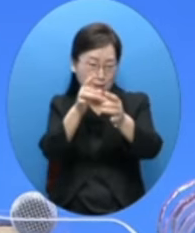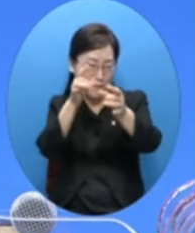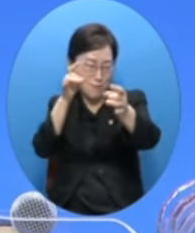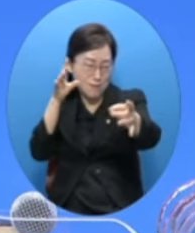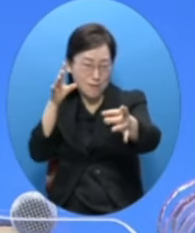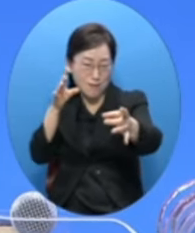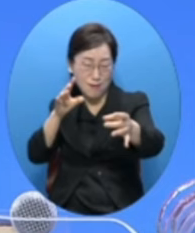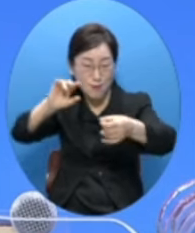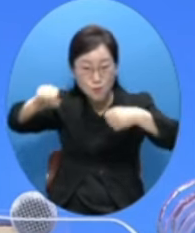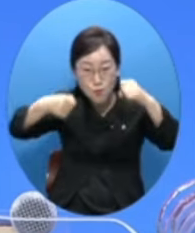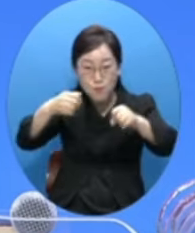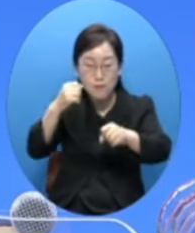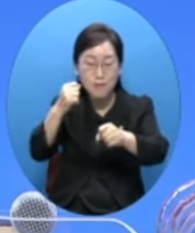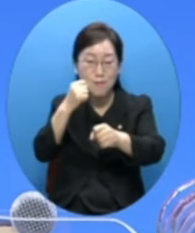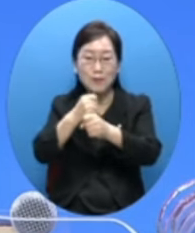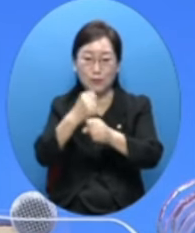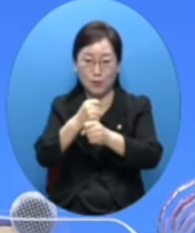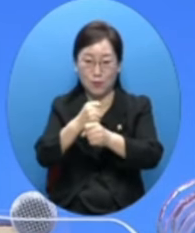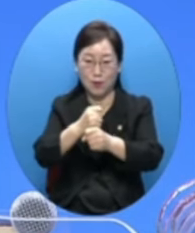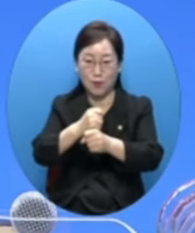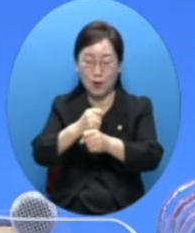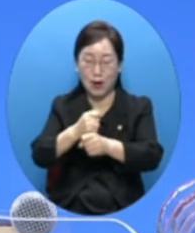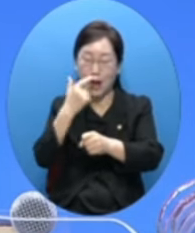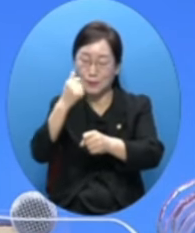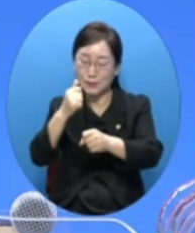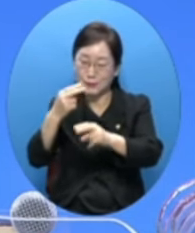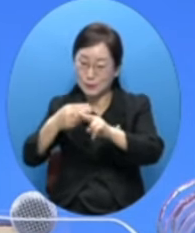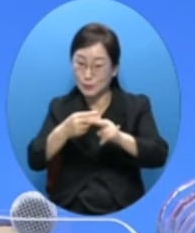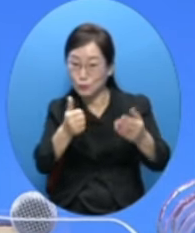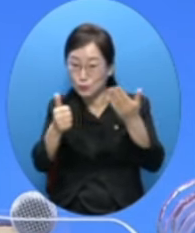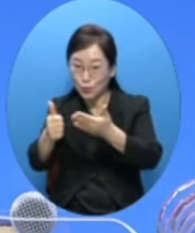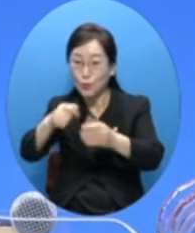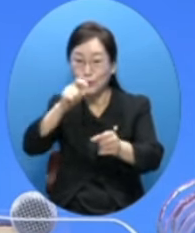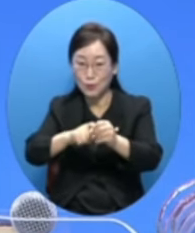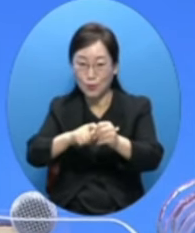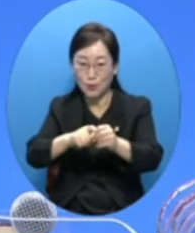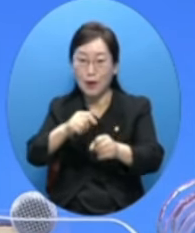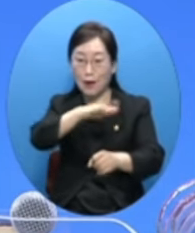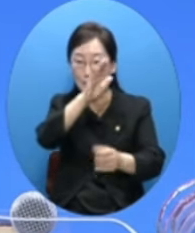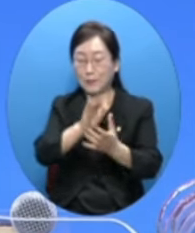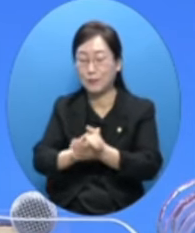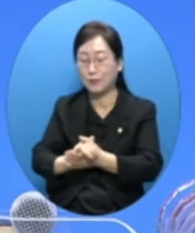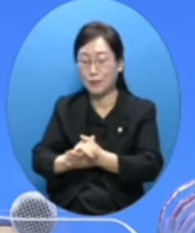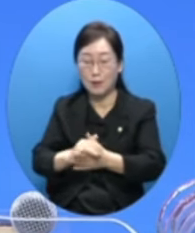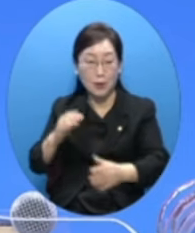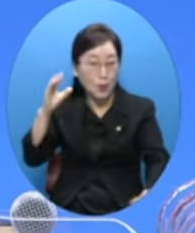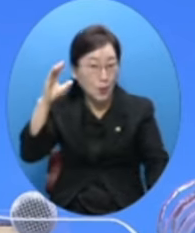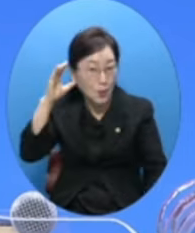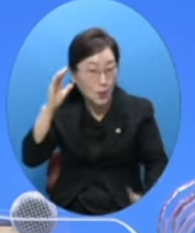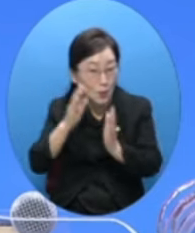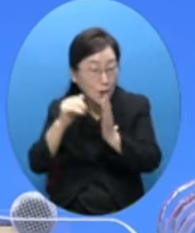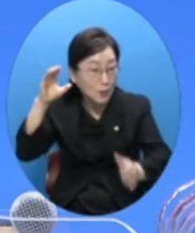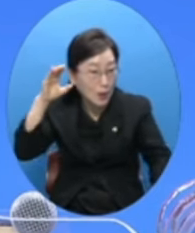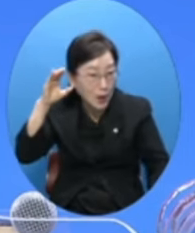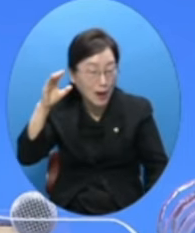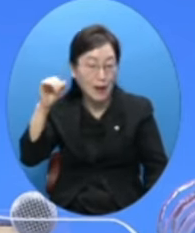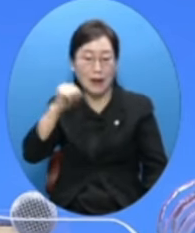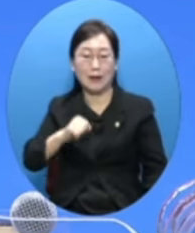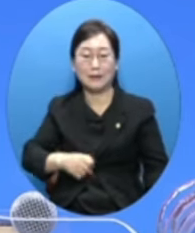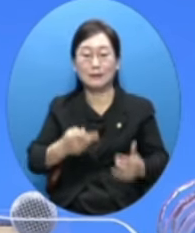드릴 별미를 만들려고 사냥하라고 나갔습니다. 그 얘기를 옆에서 들었던 어머니 리브가는 또 아들 둘째 아들